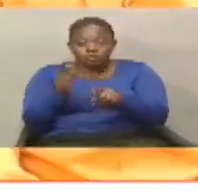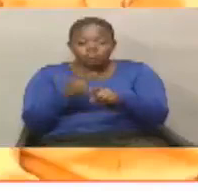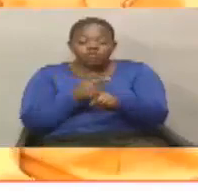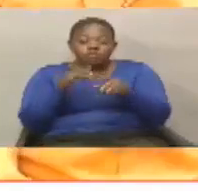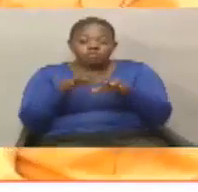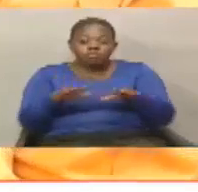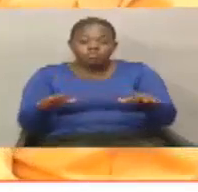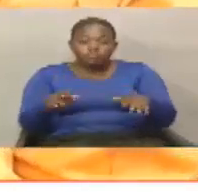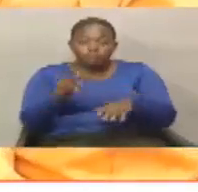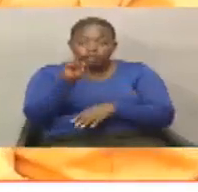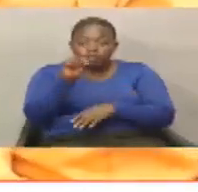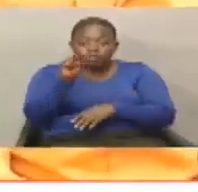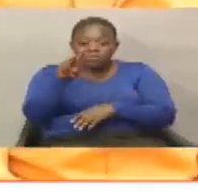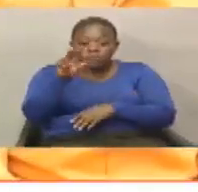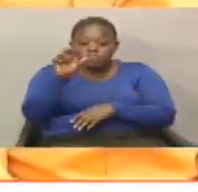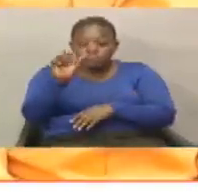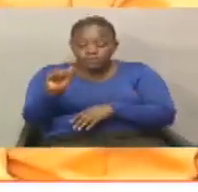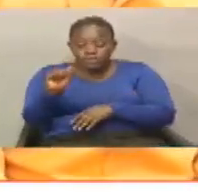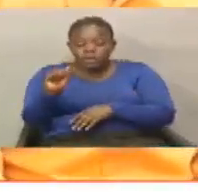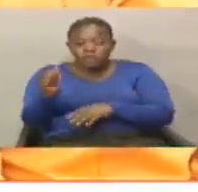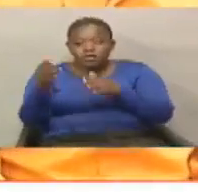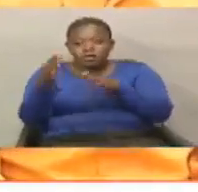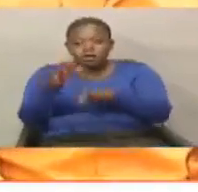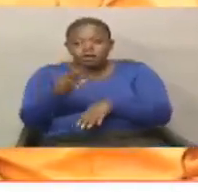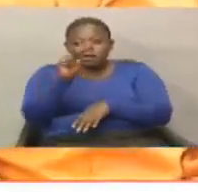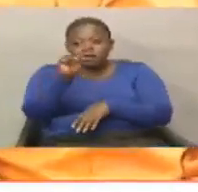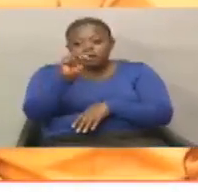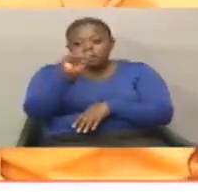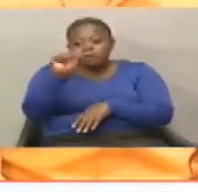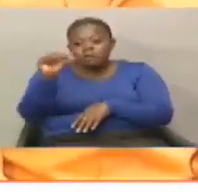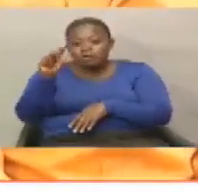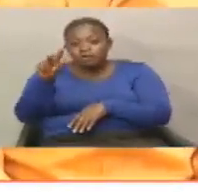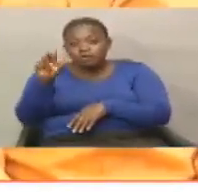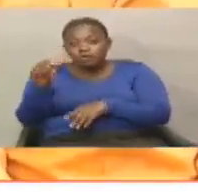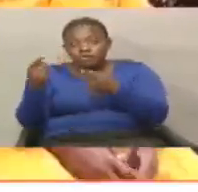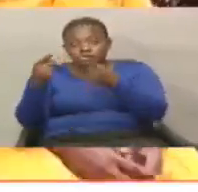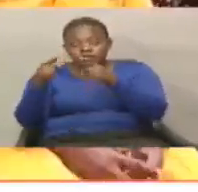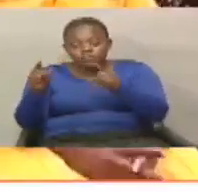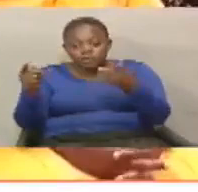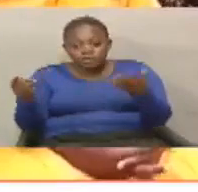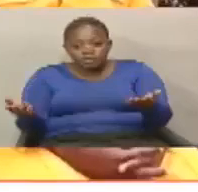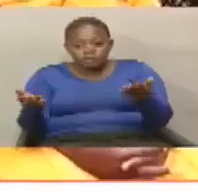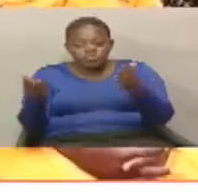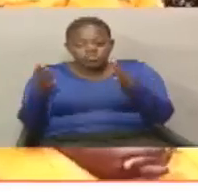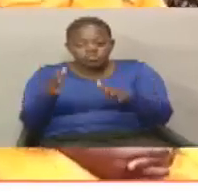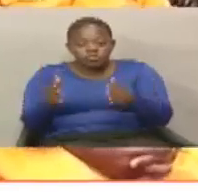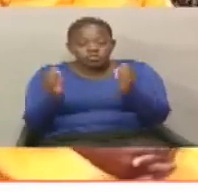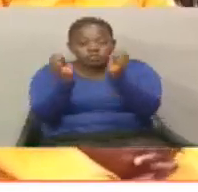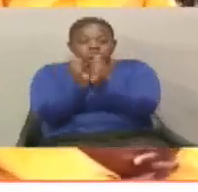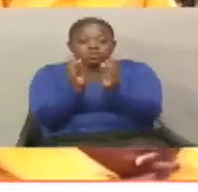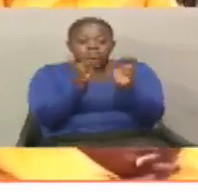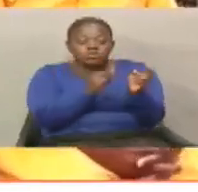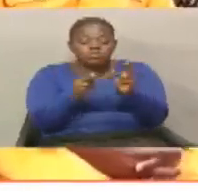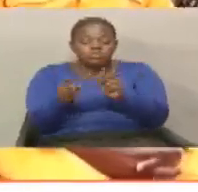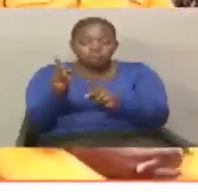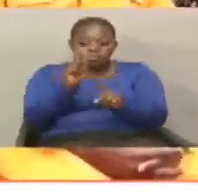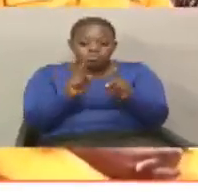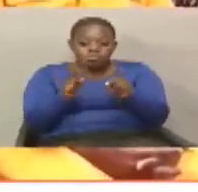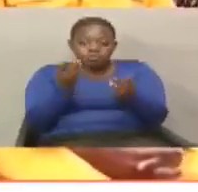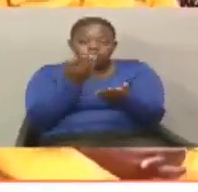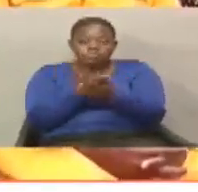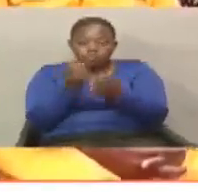ttaka. Naava yafudde. Naava bw'amala okufa batandise okukwata abantu ba bulijjo. Bano nga bakulembeddwa Mugambe Godfrey